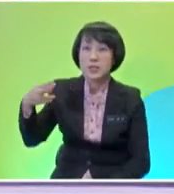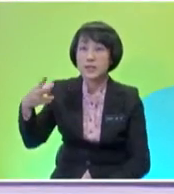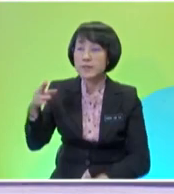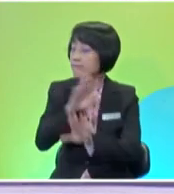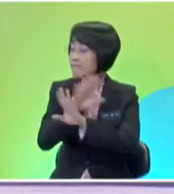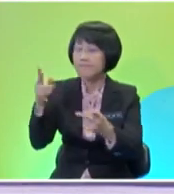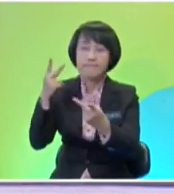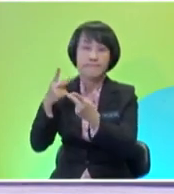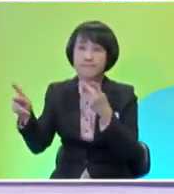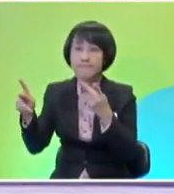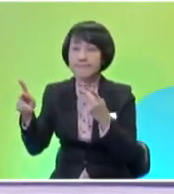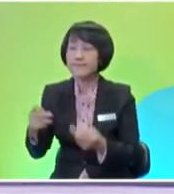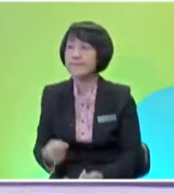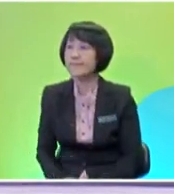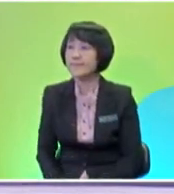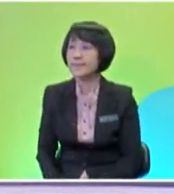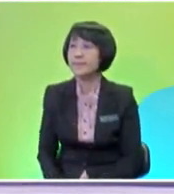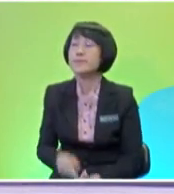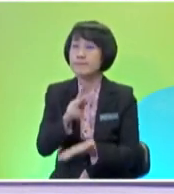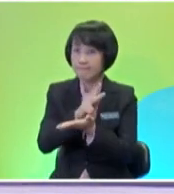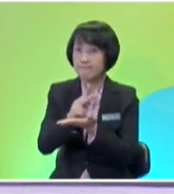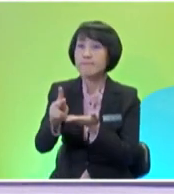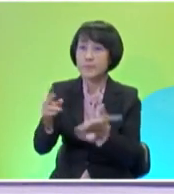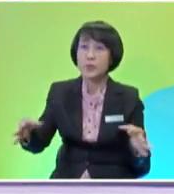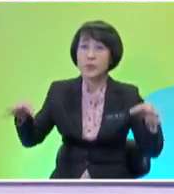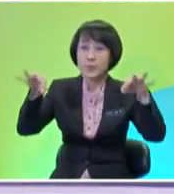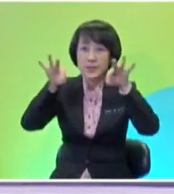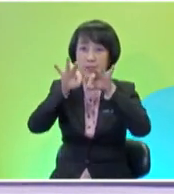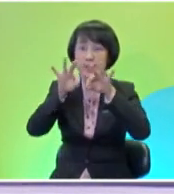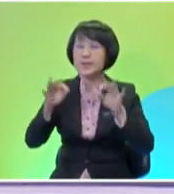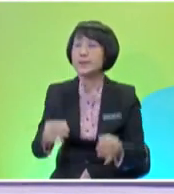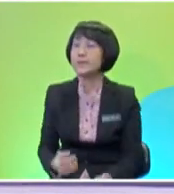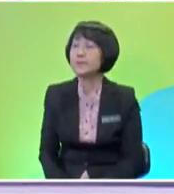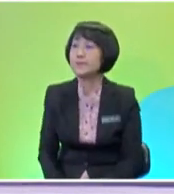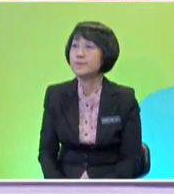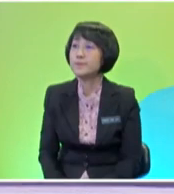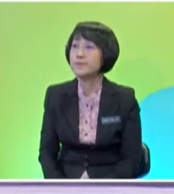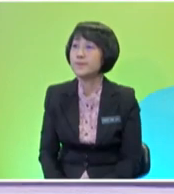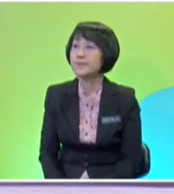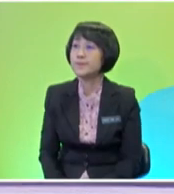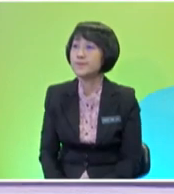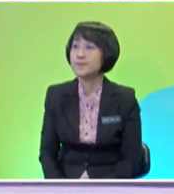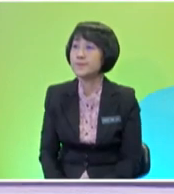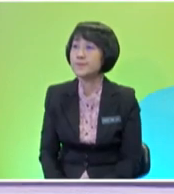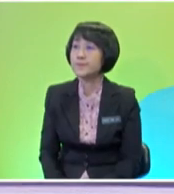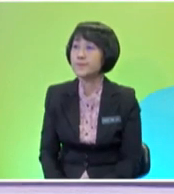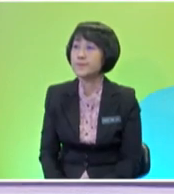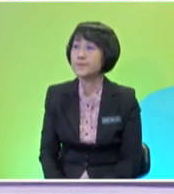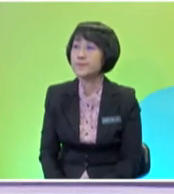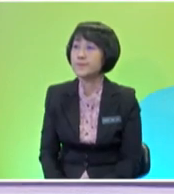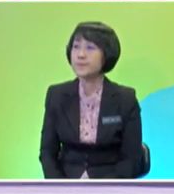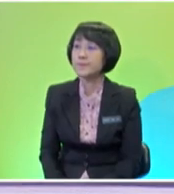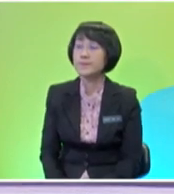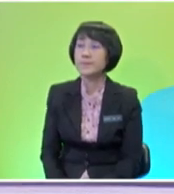potong. Elemen kemasan juga penting cikgu dalam. Ya, betul. Sebab kalau kita kemas, okey, contohlah saya beri contoh. Okey,